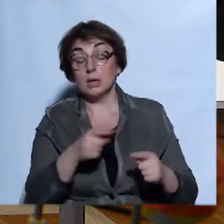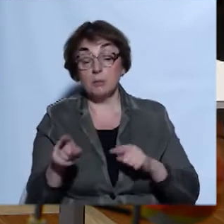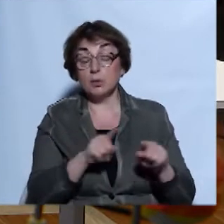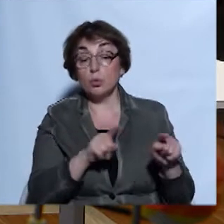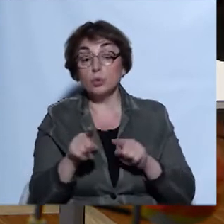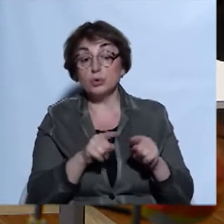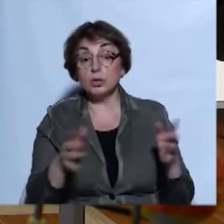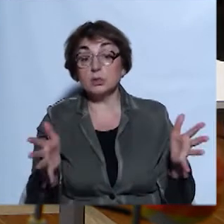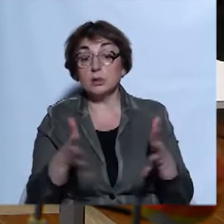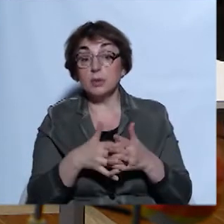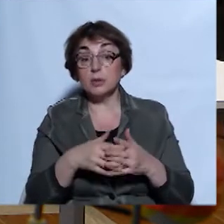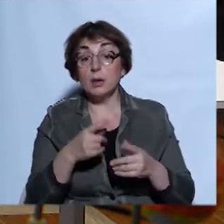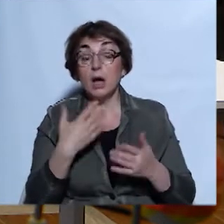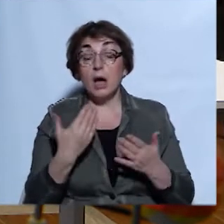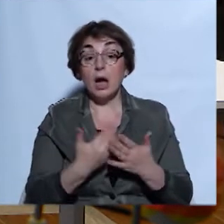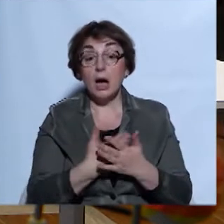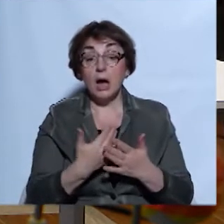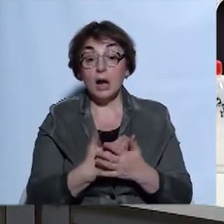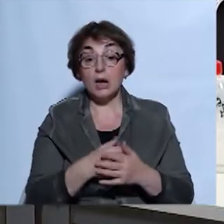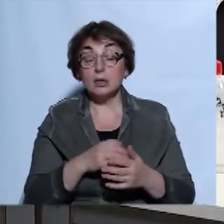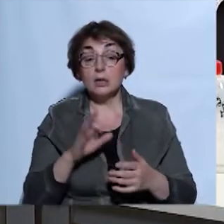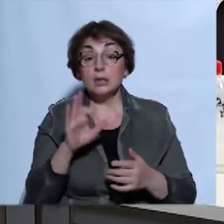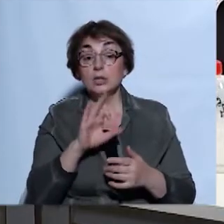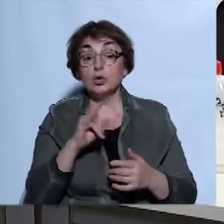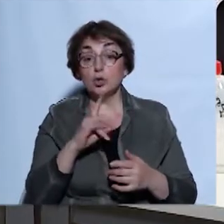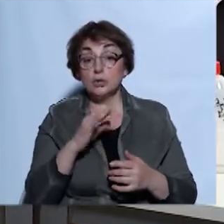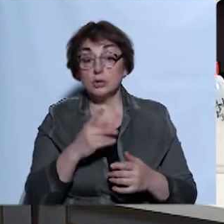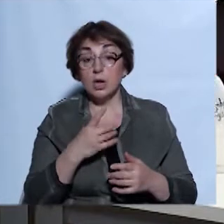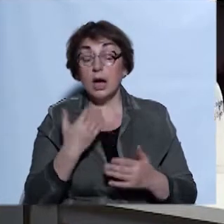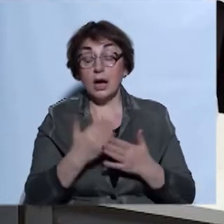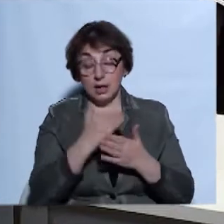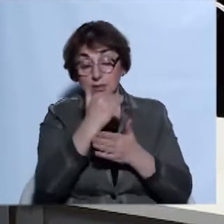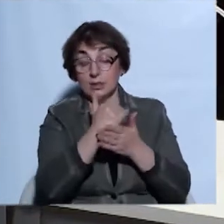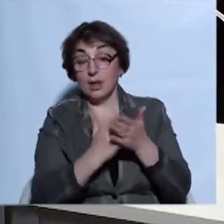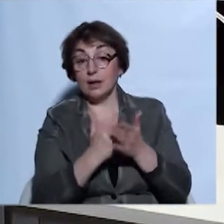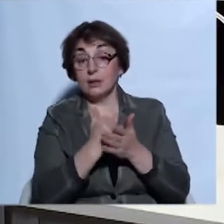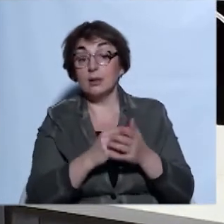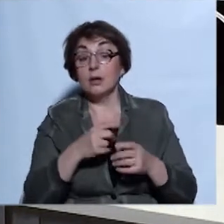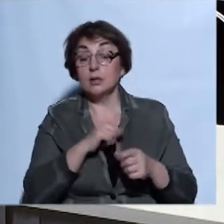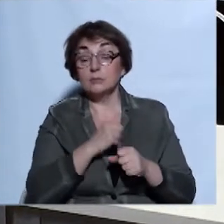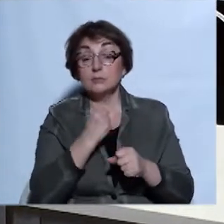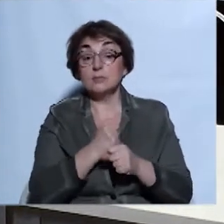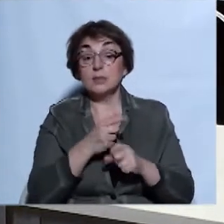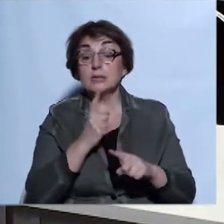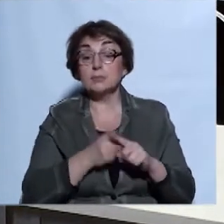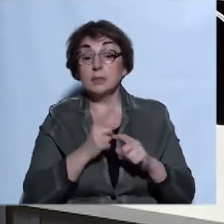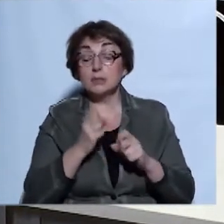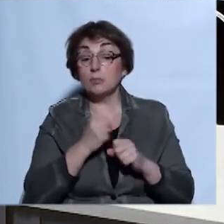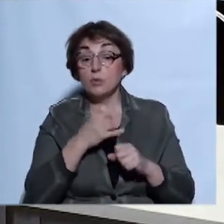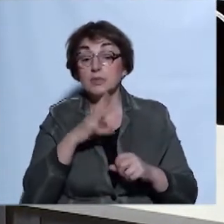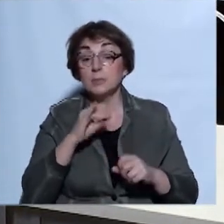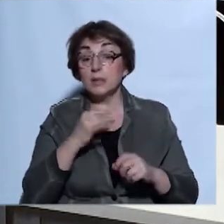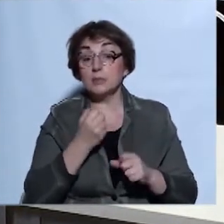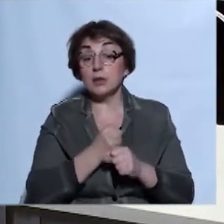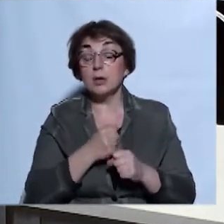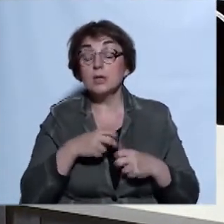ურთიერთქმედება ახალ დალექილ სპილენძის ჰიდროქსიდთან. Ახალ დალექილი სპილენძის ჰიდროქსიდის მომზადება კი შეგიძლიათ ლაბორატორიაში.